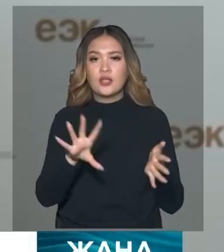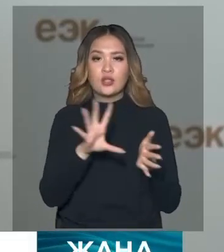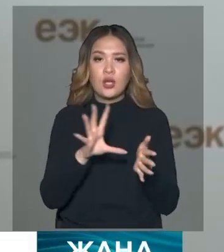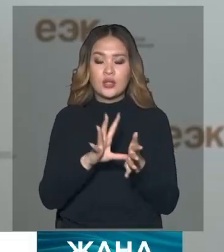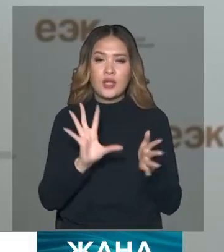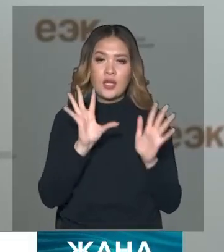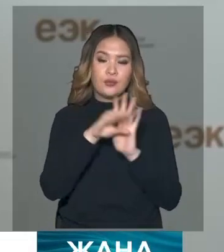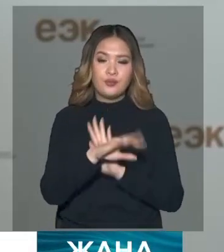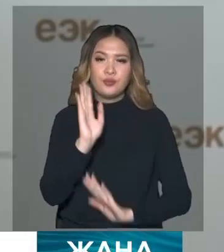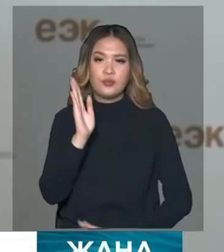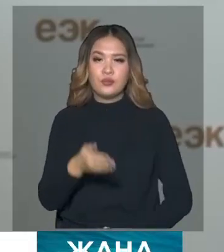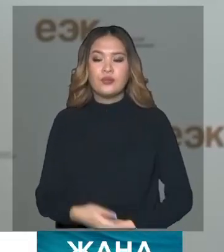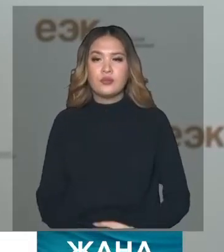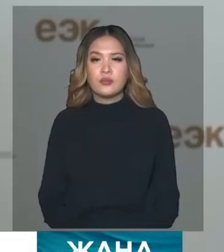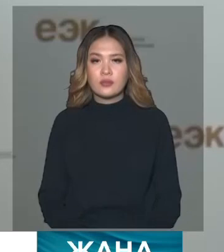декларация енгізіледі.